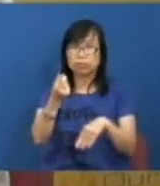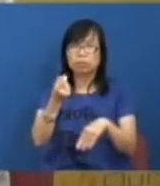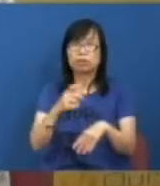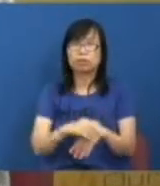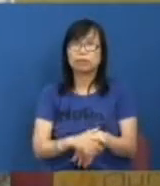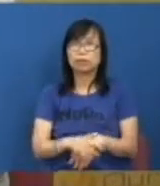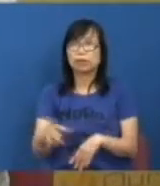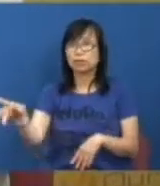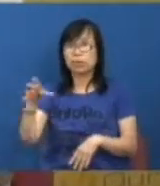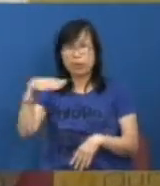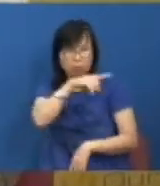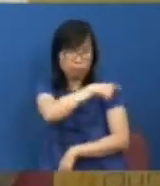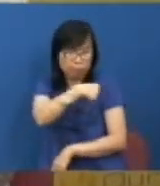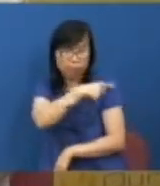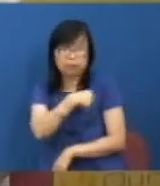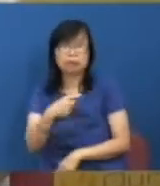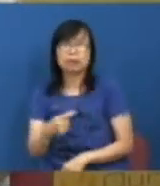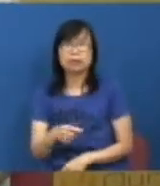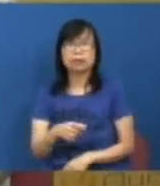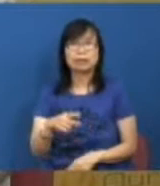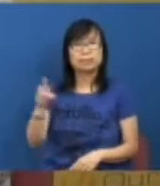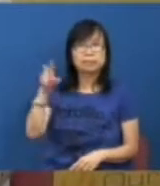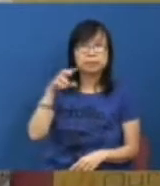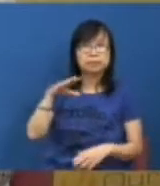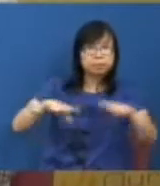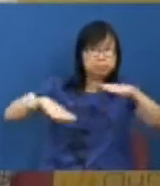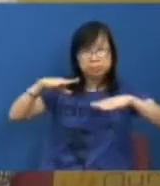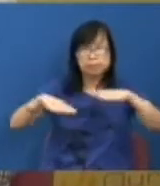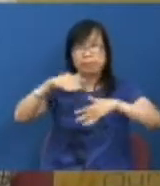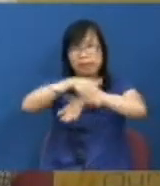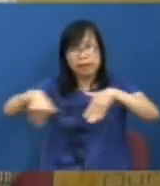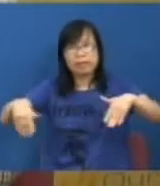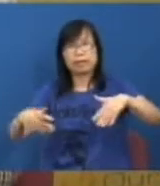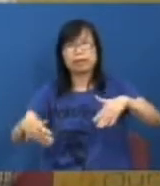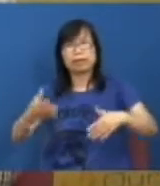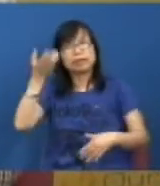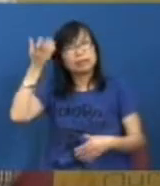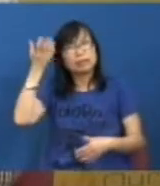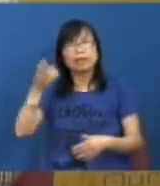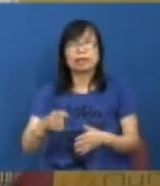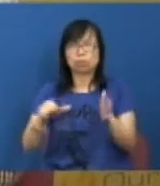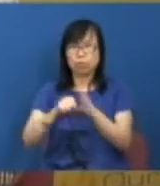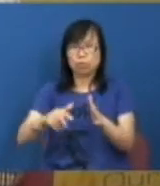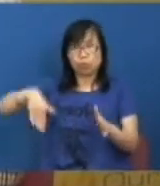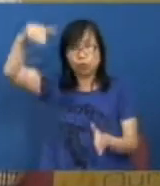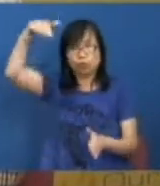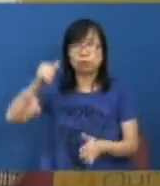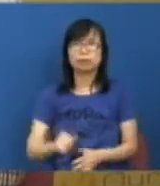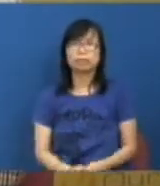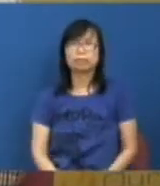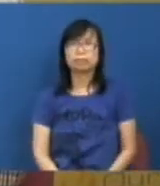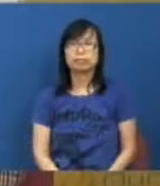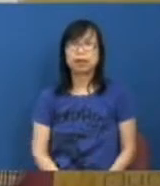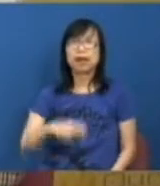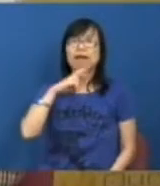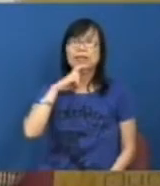咧，咁我哋自己都有即係衡量過啦，大致都隔熱咧喺最高嘅熱度嘅時候咧，你